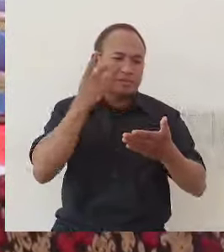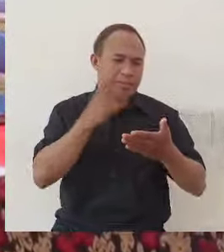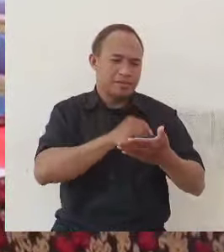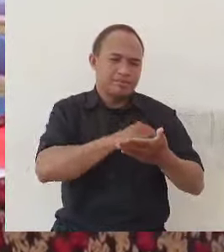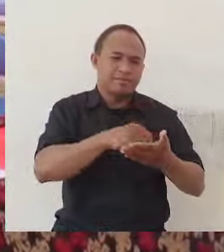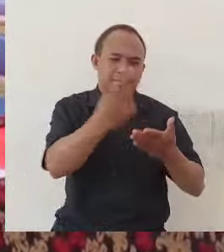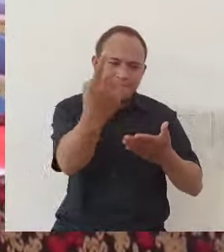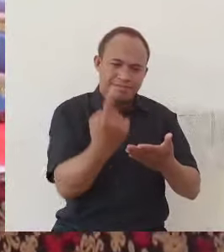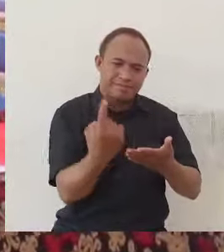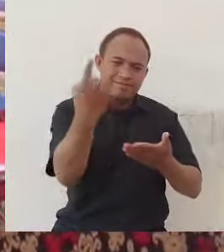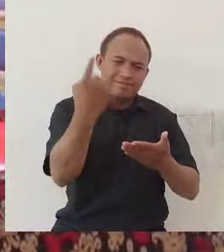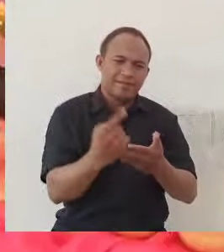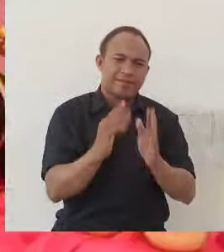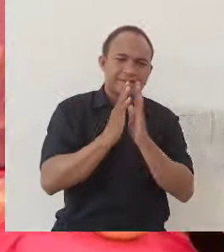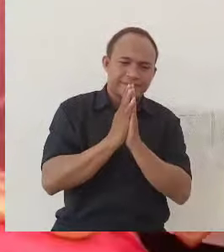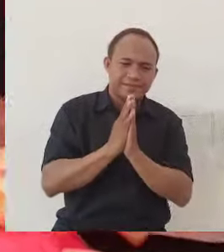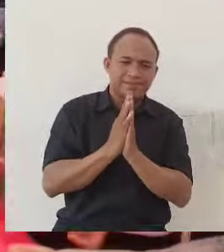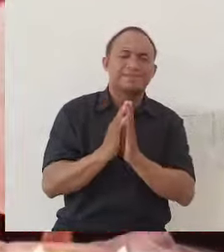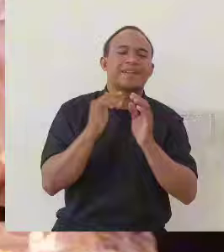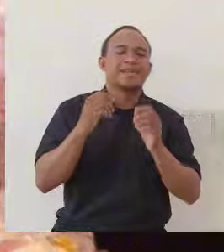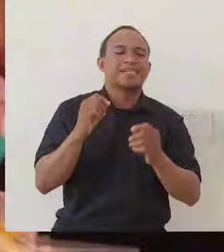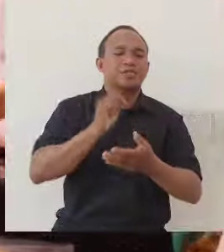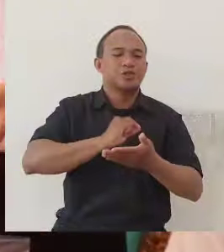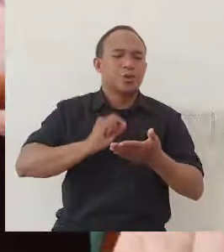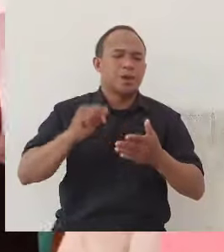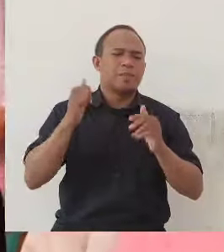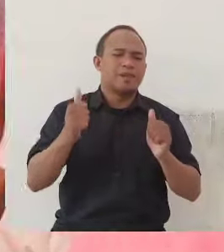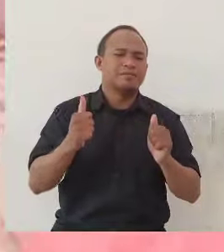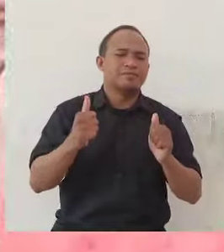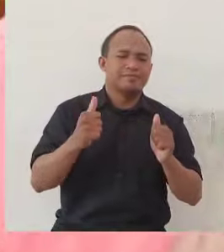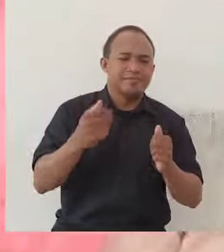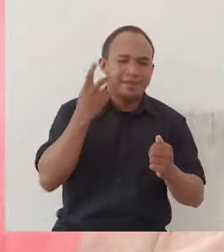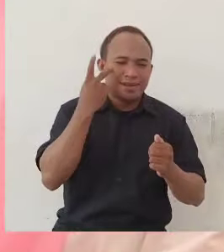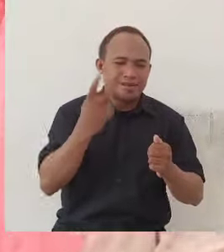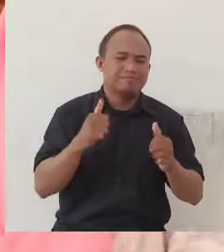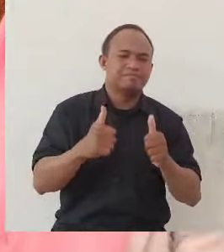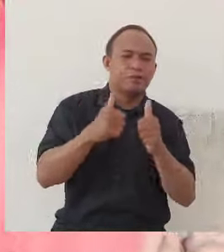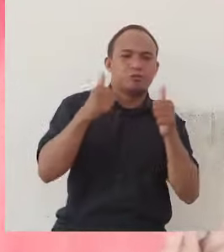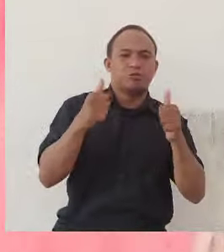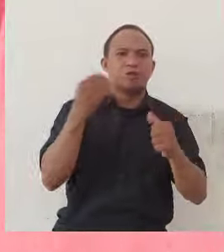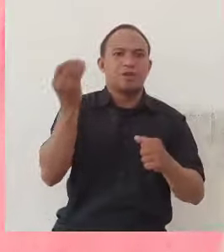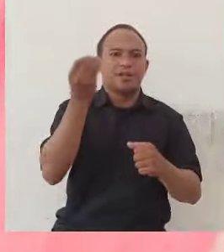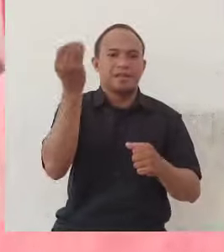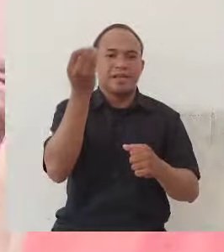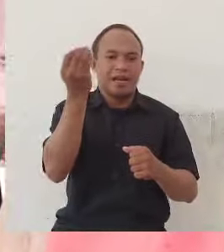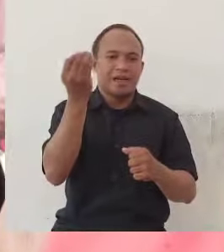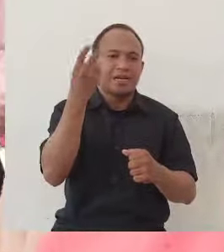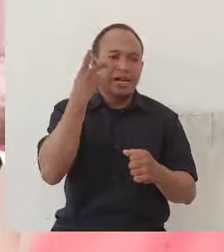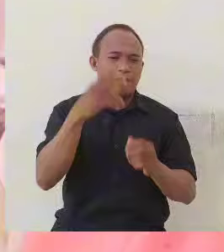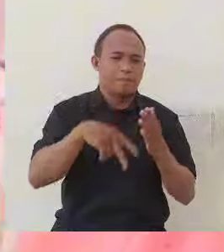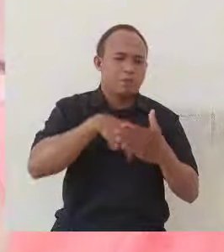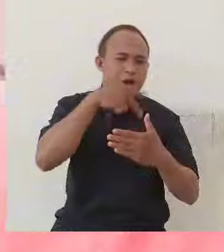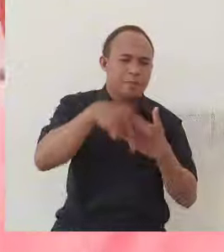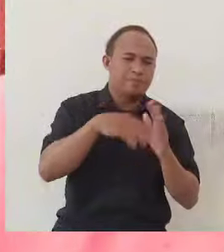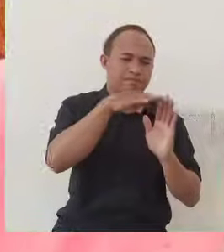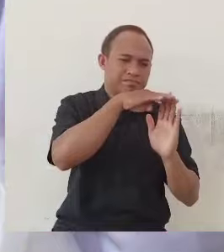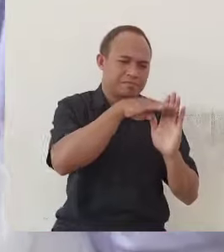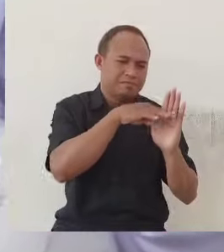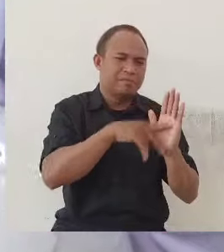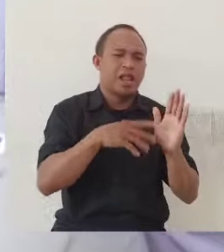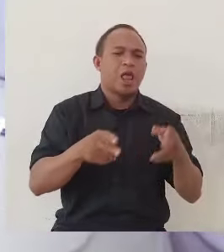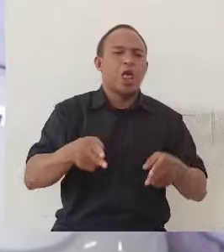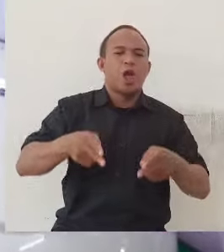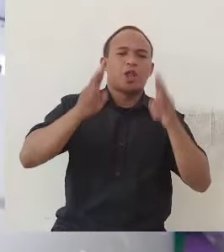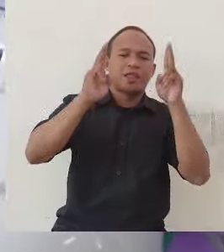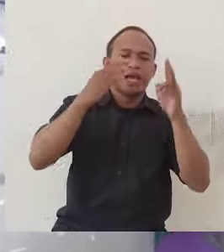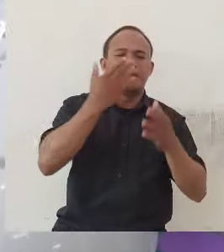kepada pengunjung expo. Pameran yang ditampilkan berupa keahlian siswa sesuai dengan kejuruan, mulai dari bidang pariwisata dengan